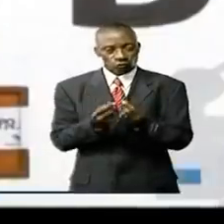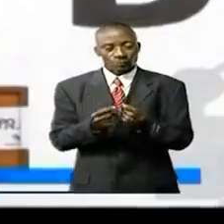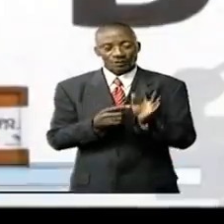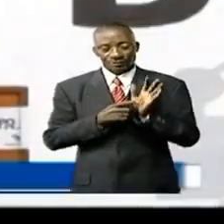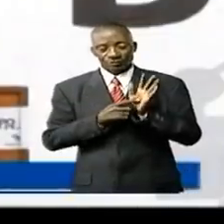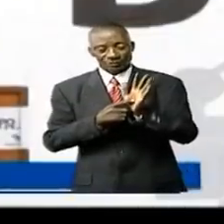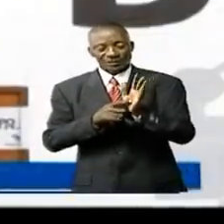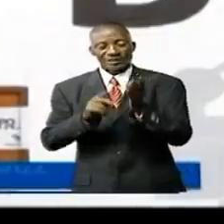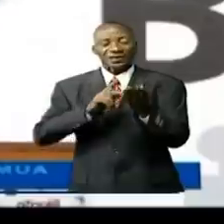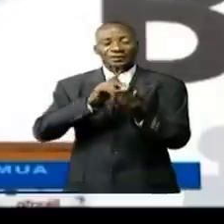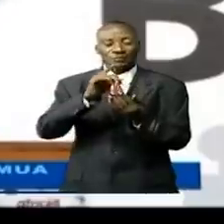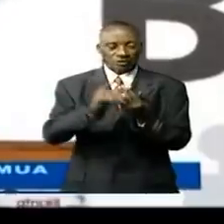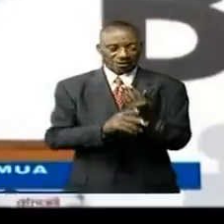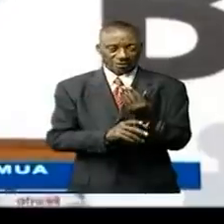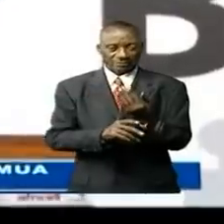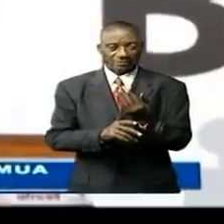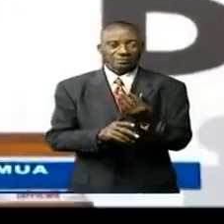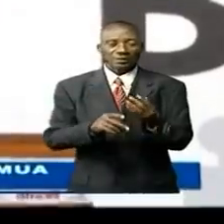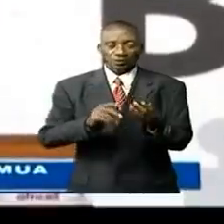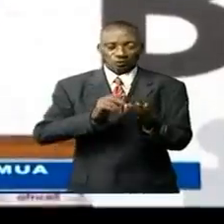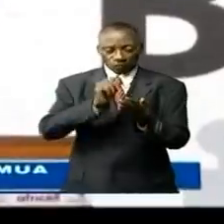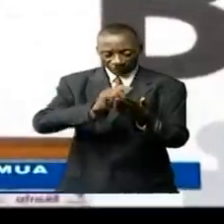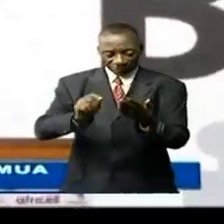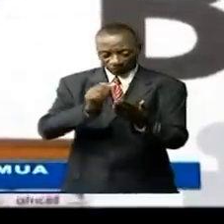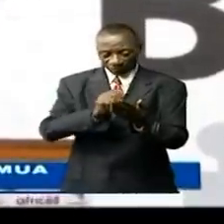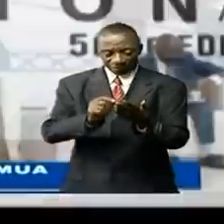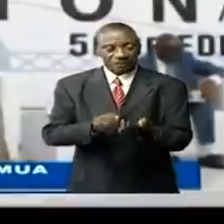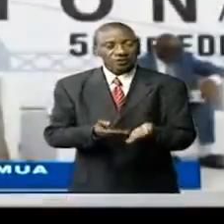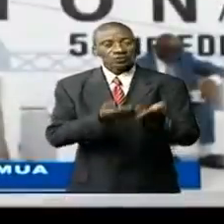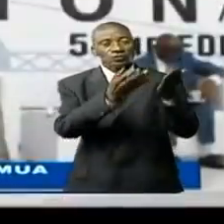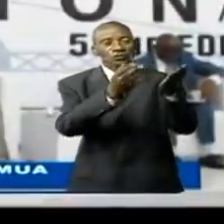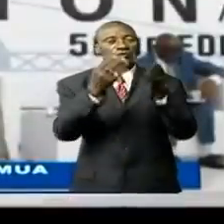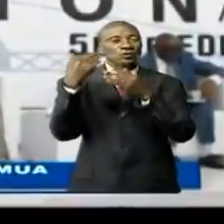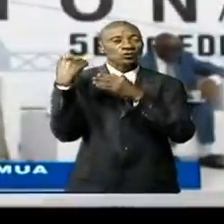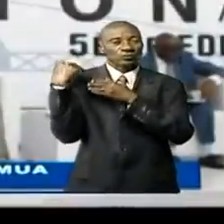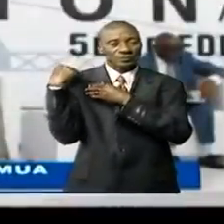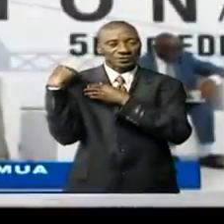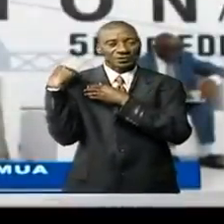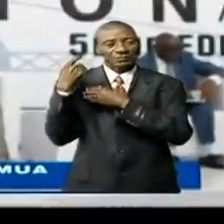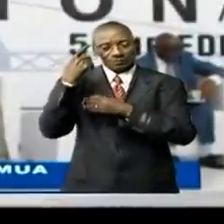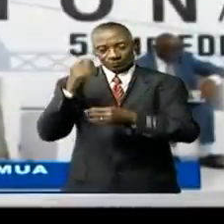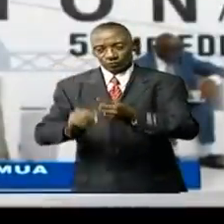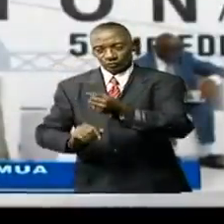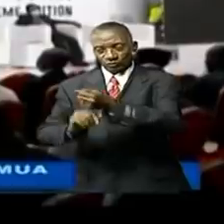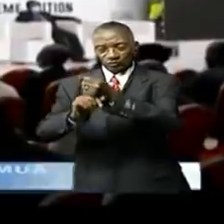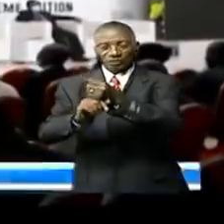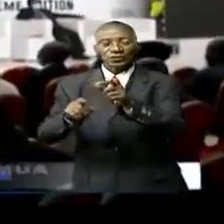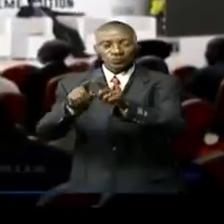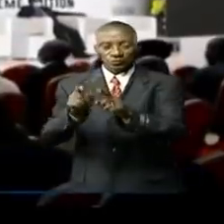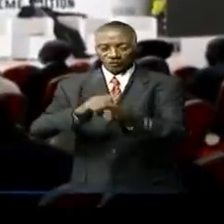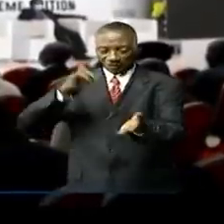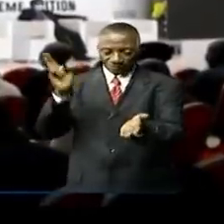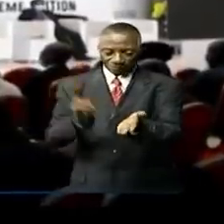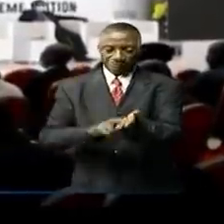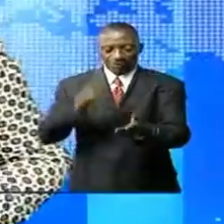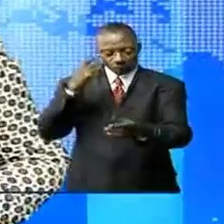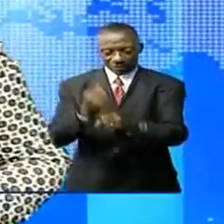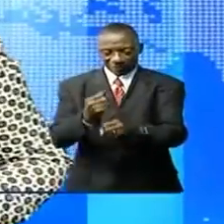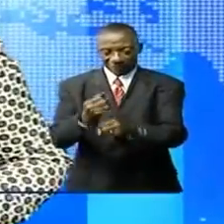un canevas à soumettre aux autorités compétentes du pays pour leur approbation et concrétisation